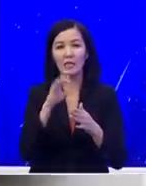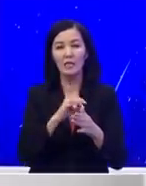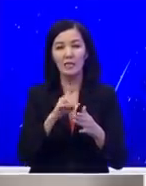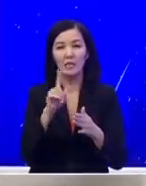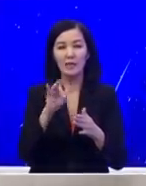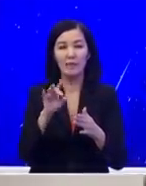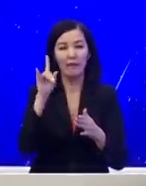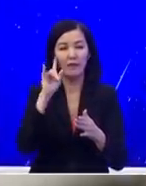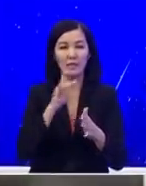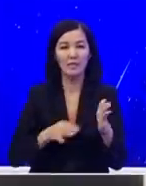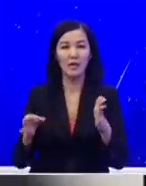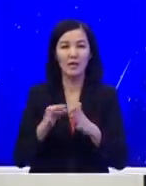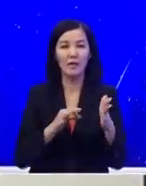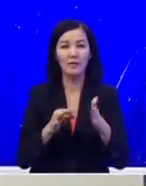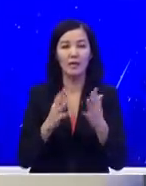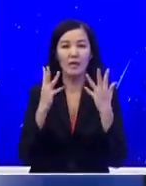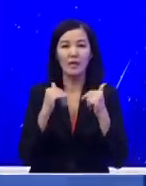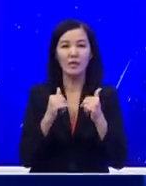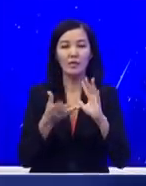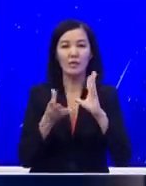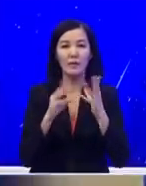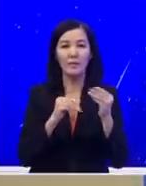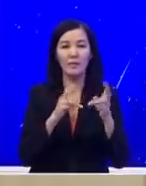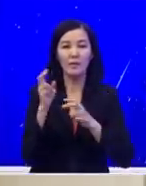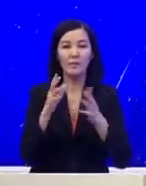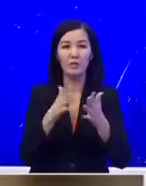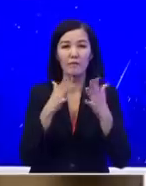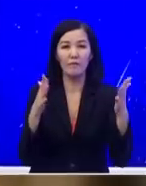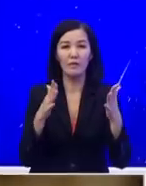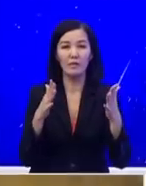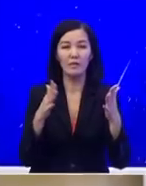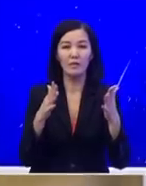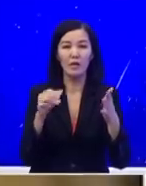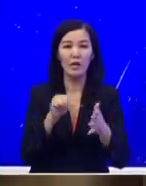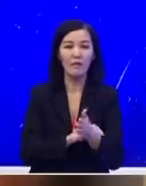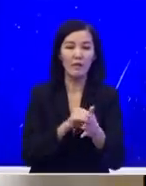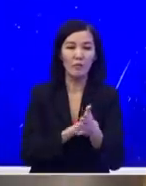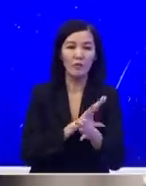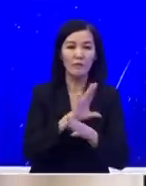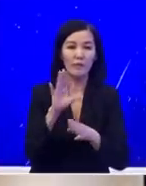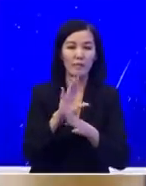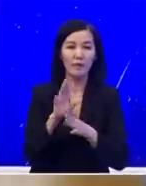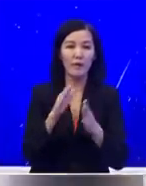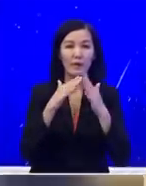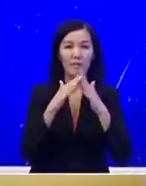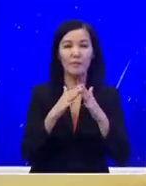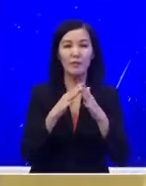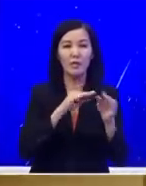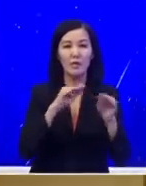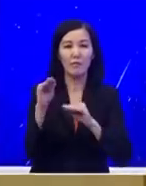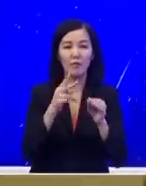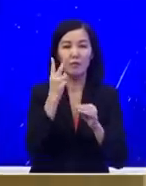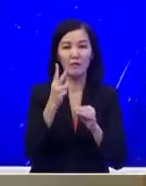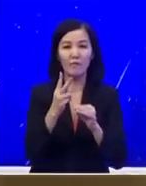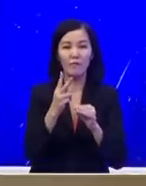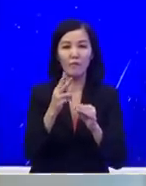Западно-Казахстанской области. Производство рассчитано почти на промышленный масштаб выпуска синтетических наркотиков. Помещение оборудовано 2